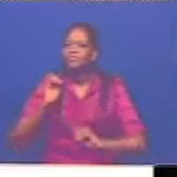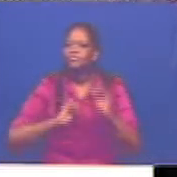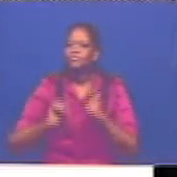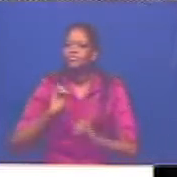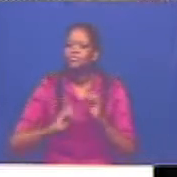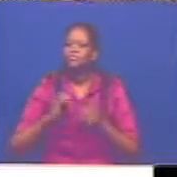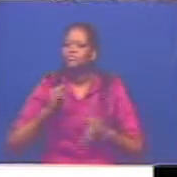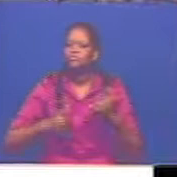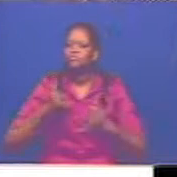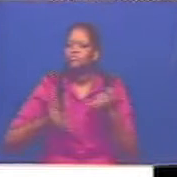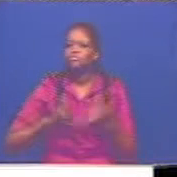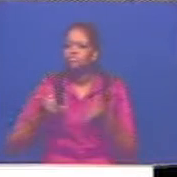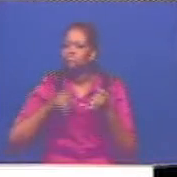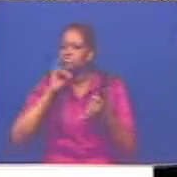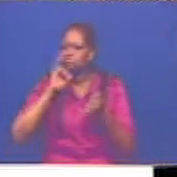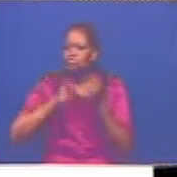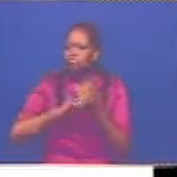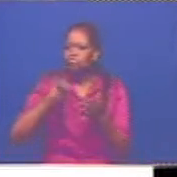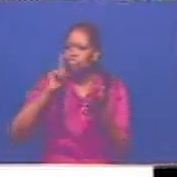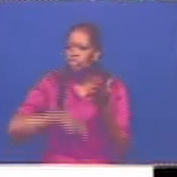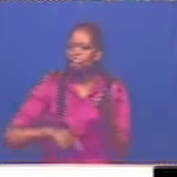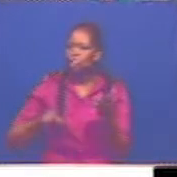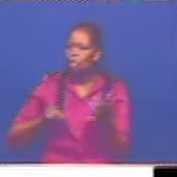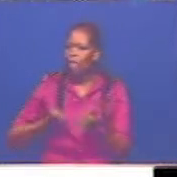furaha ya mume mke wangu ni kudekezwa.